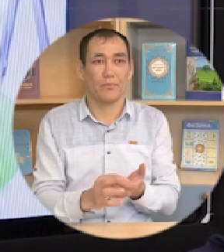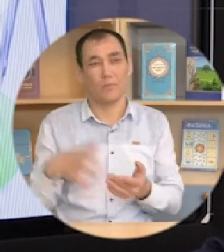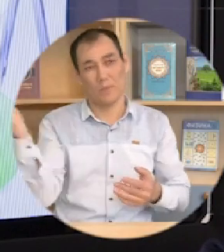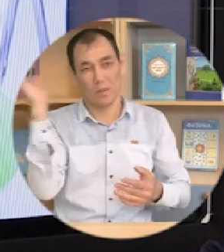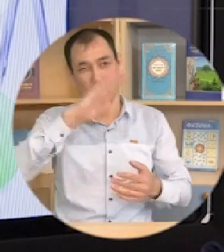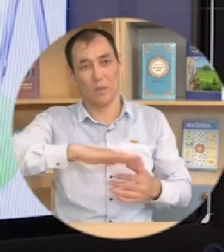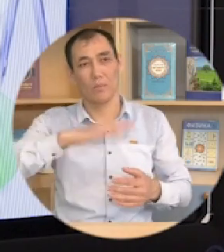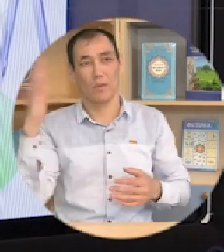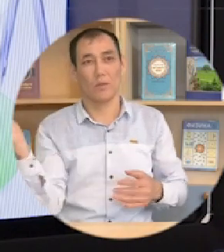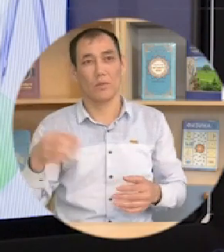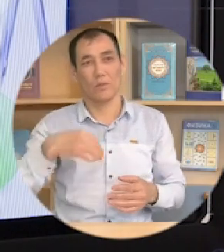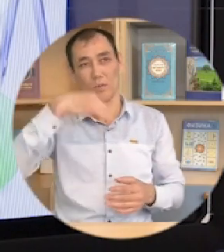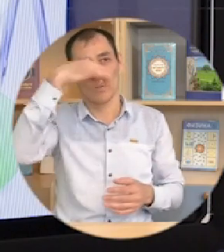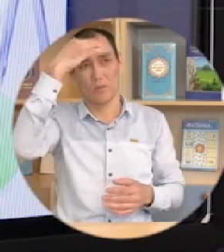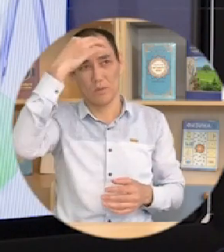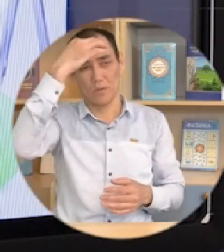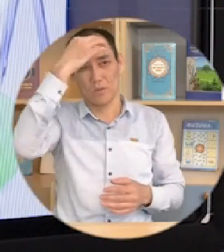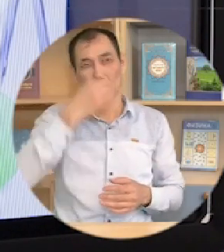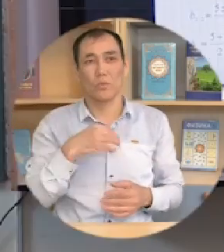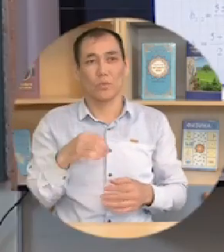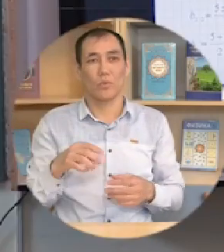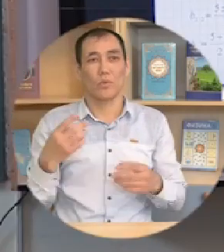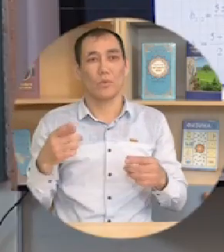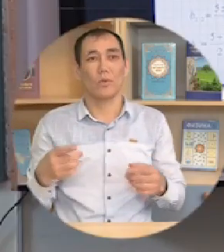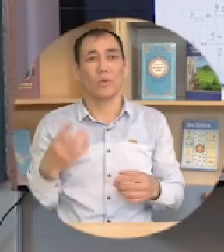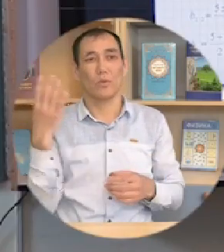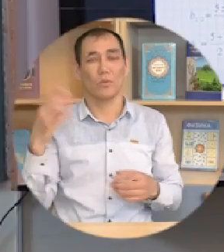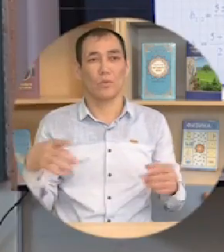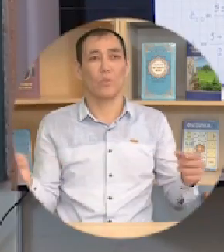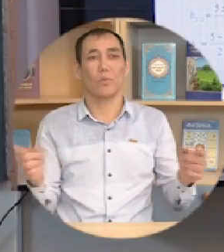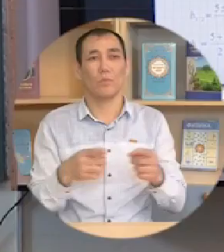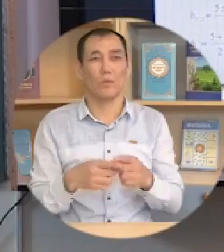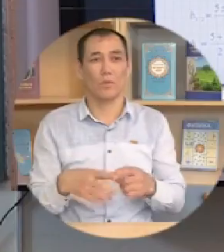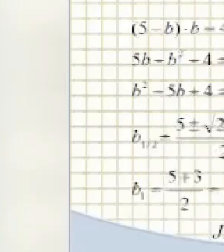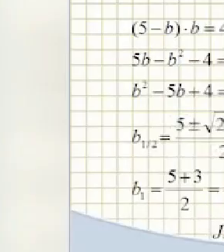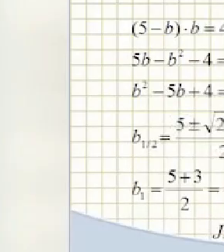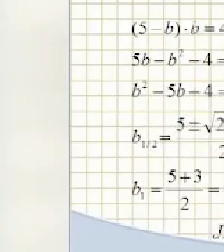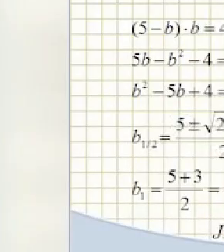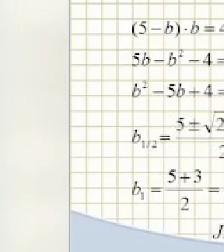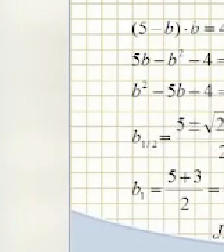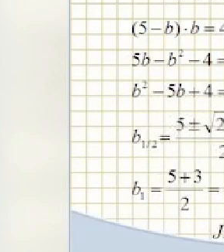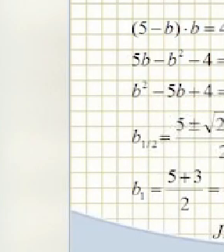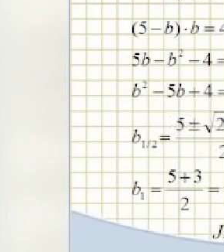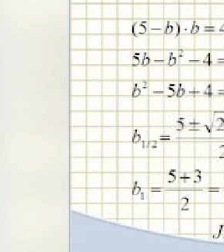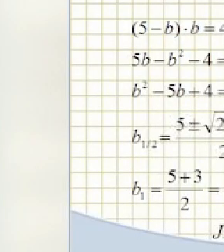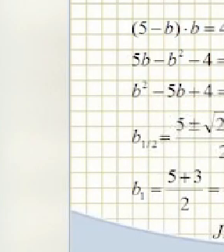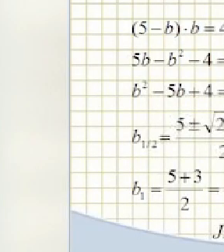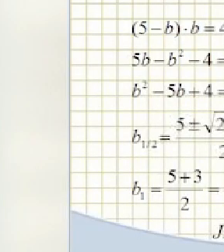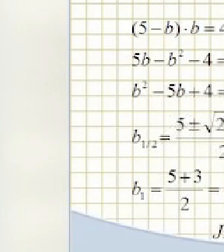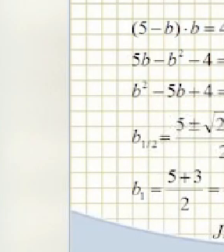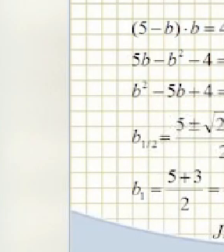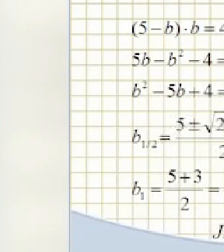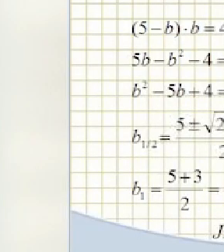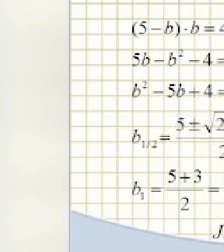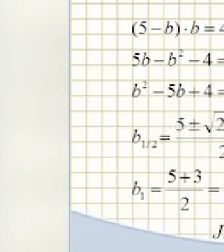тариплерінің туры 4 мешіліктің тариплерінің ұзынлығы 1 дециметр, һәм 4 дециметрге